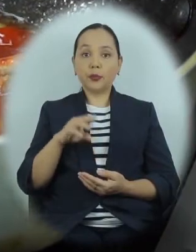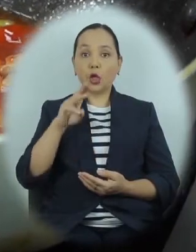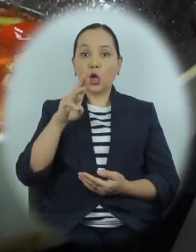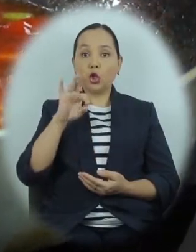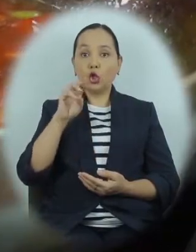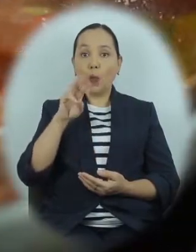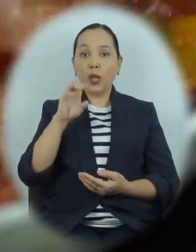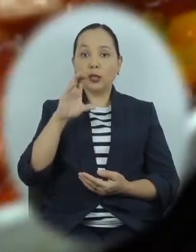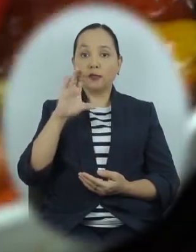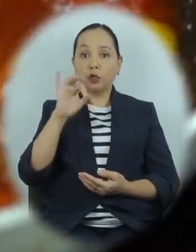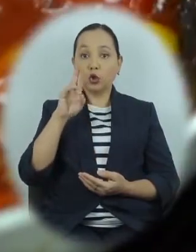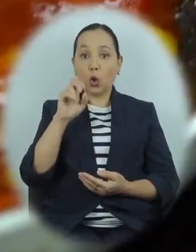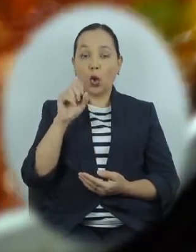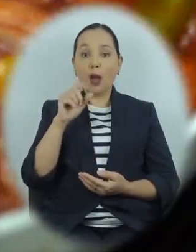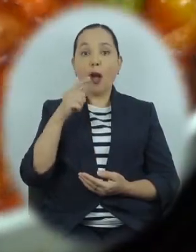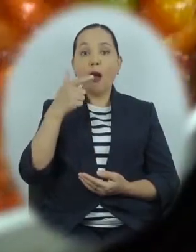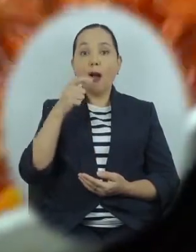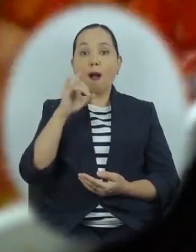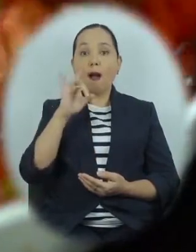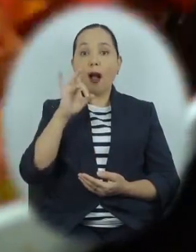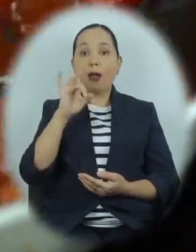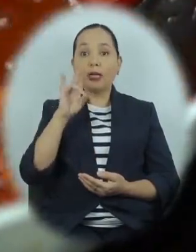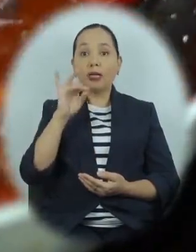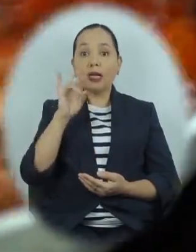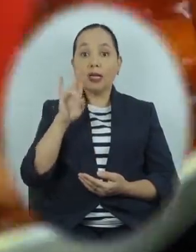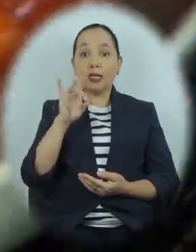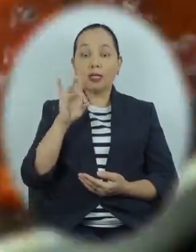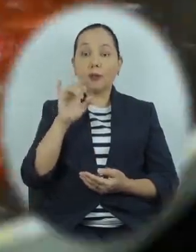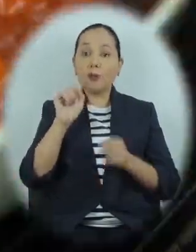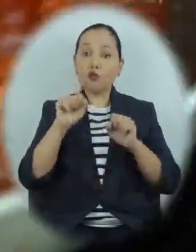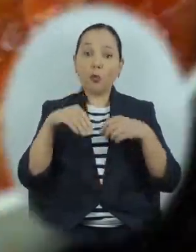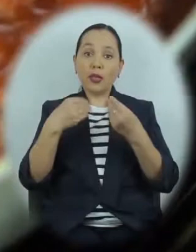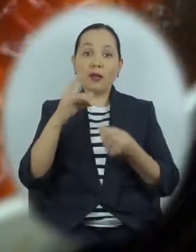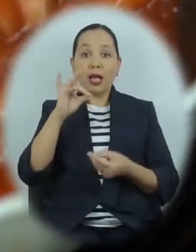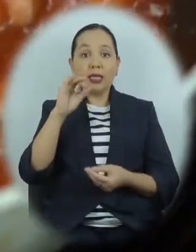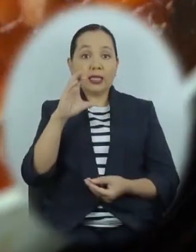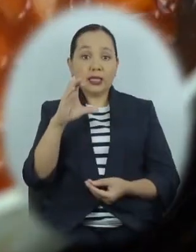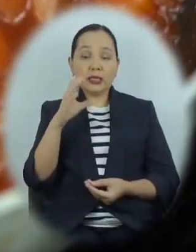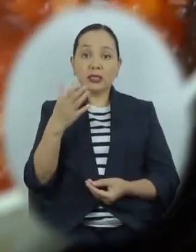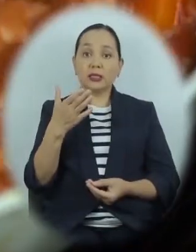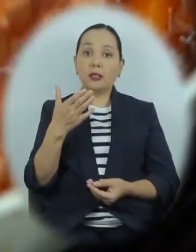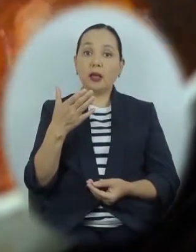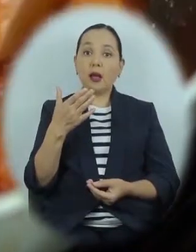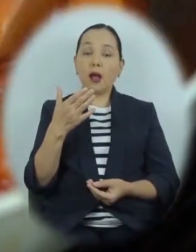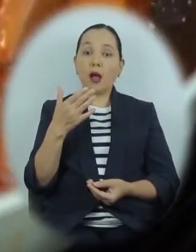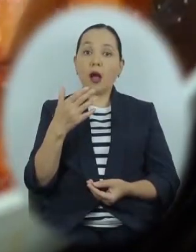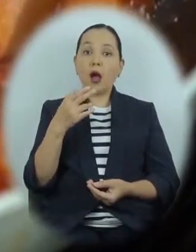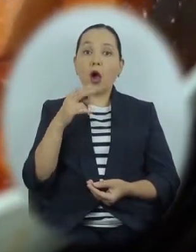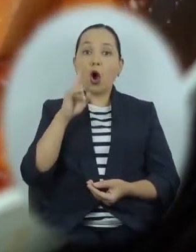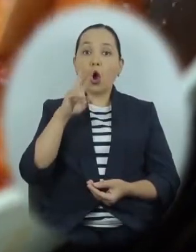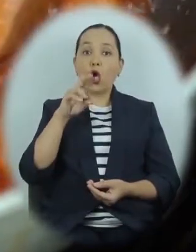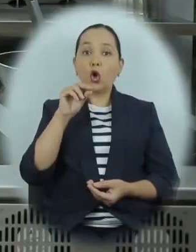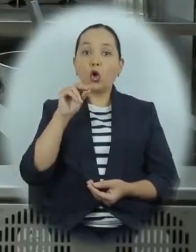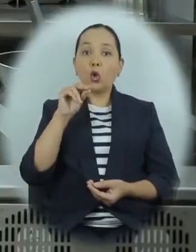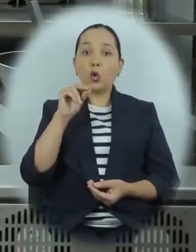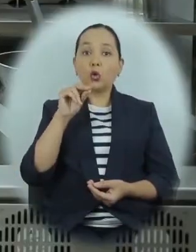томатного сока. На гарнир к этому блюду вы можете подавать рис, также можно подавать клёцки из